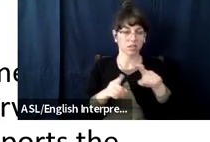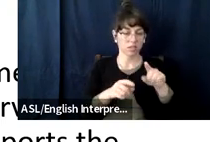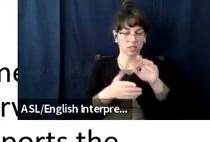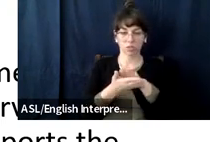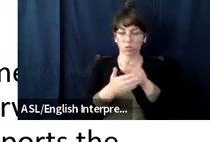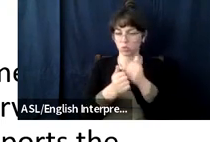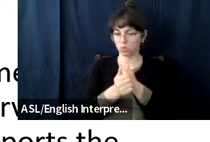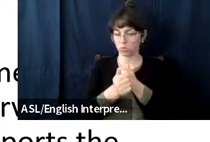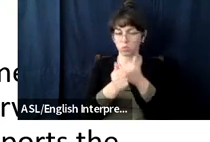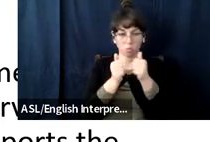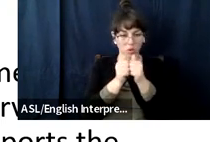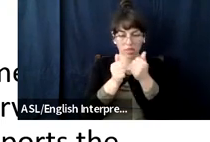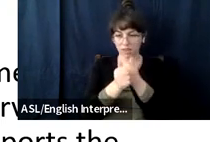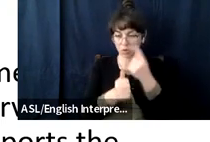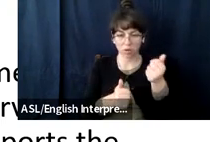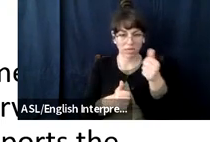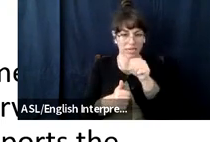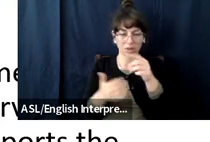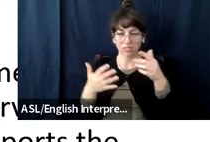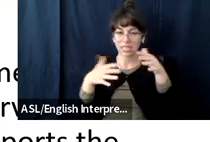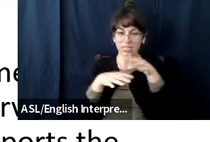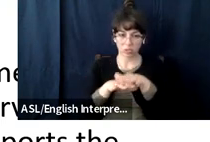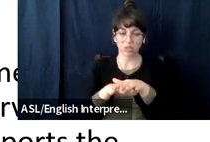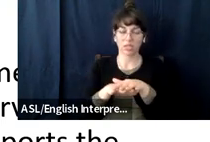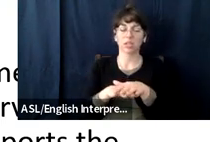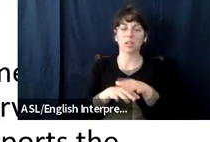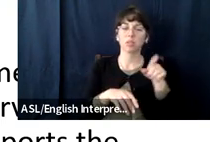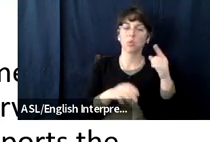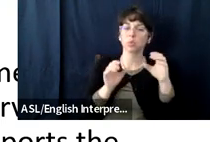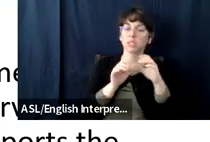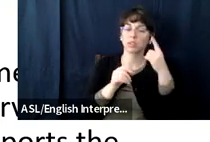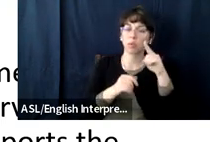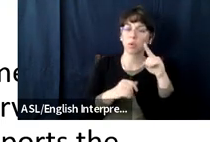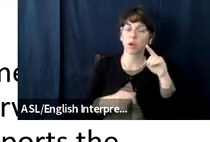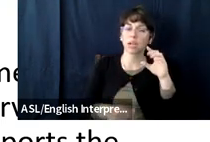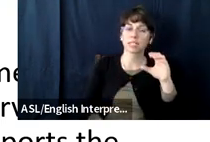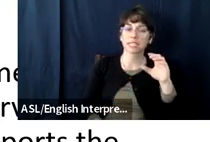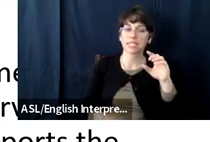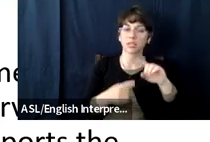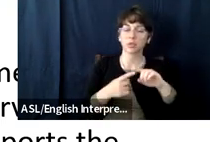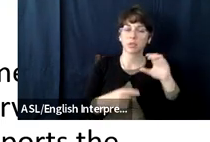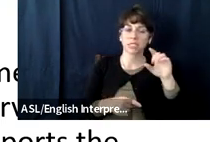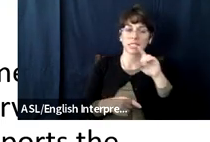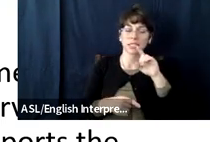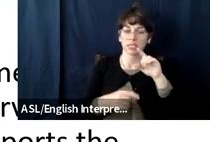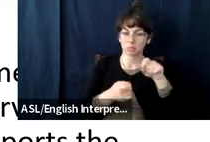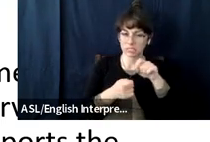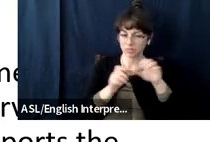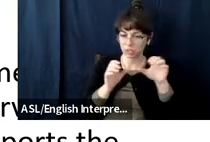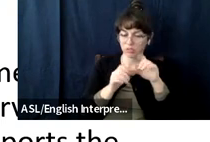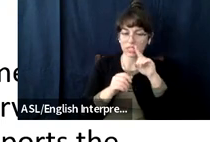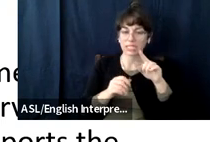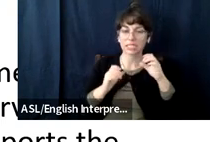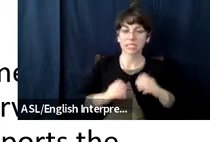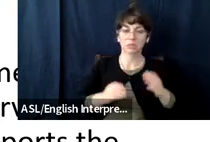in an integrated setting. The only certificate that is C2C specific right now is the customer service certificate. And